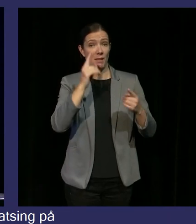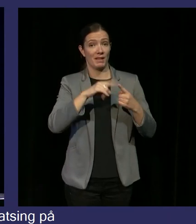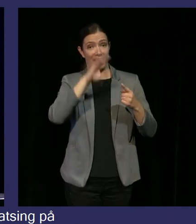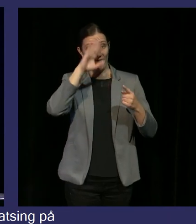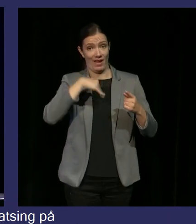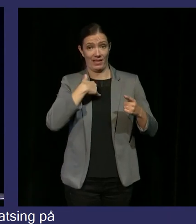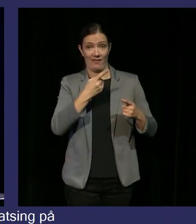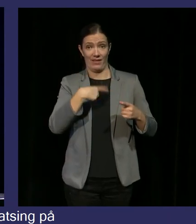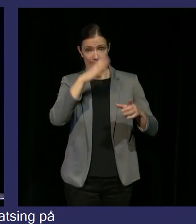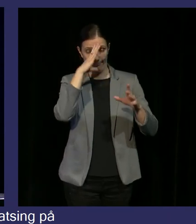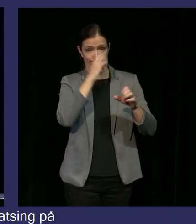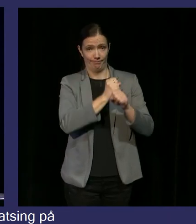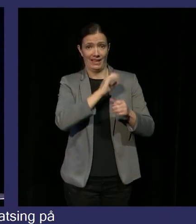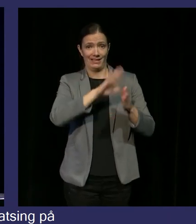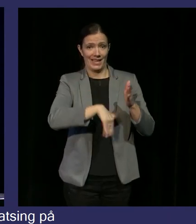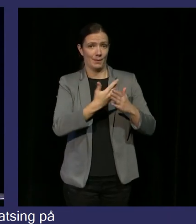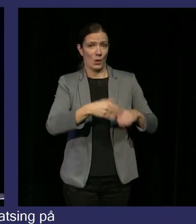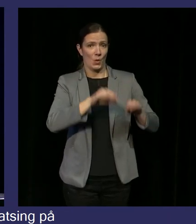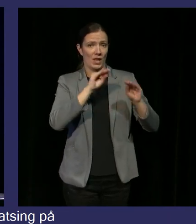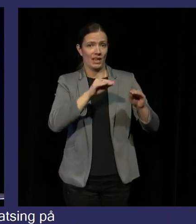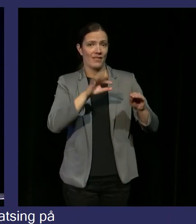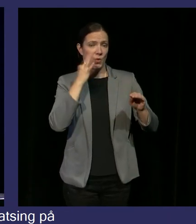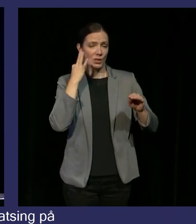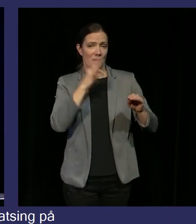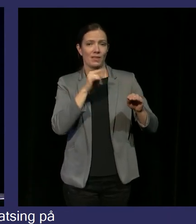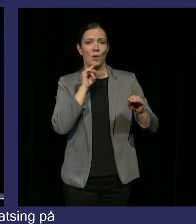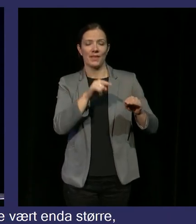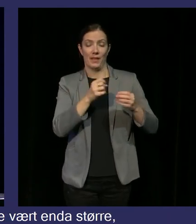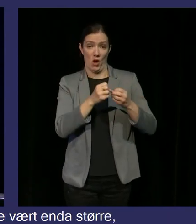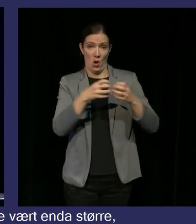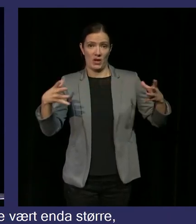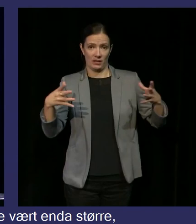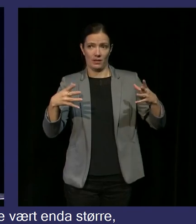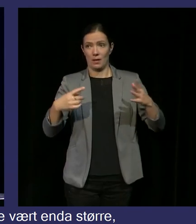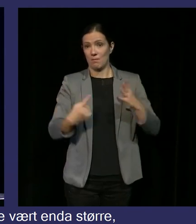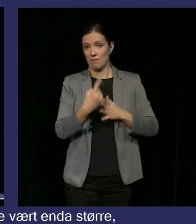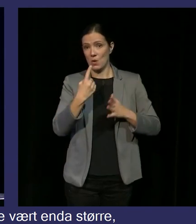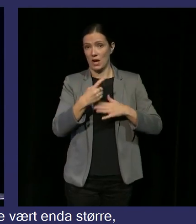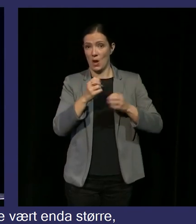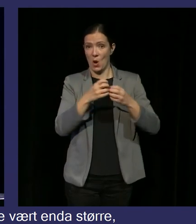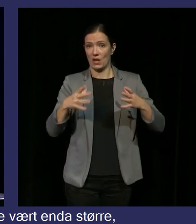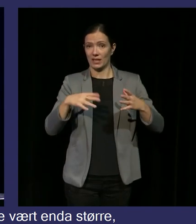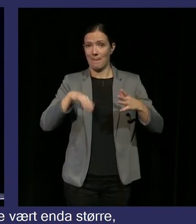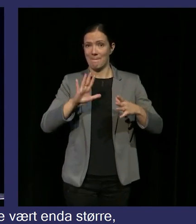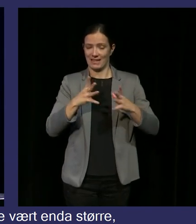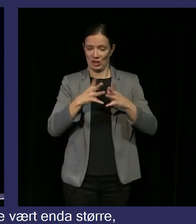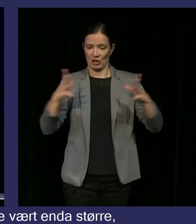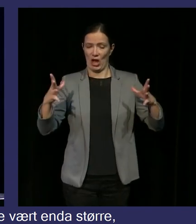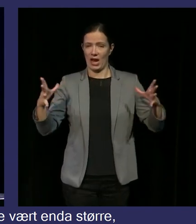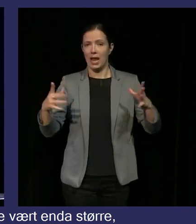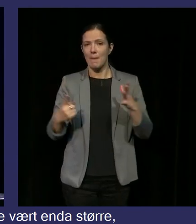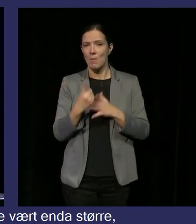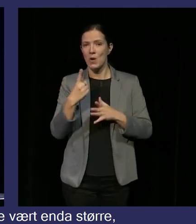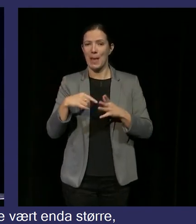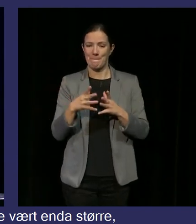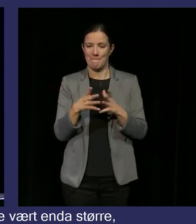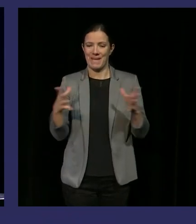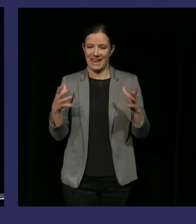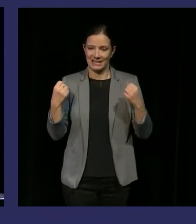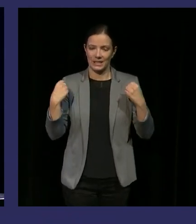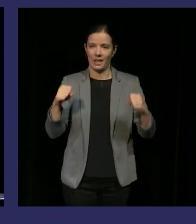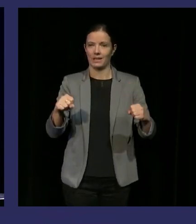det en satsing på tegnspråkutdanning ved Oslo Met, og at den har økt. Det kan godt hende at den økningen burde vært enda større, og at det burde være en enda bredere